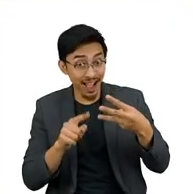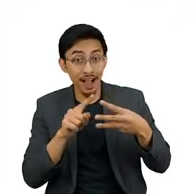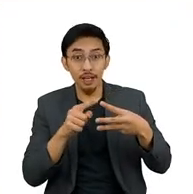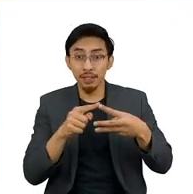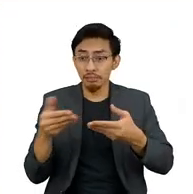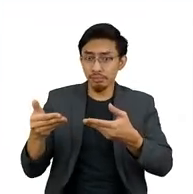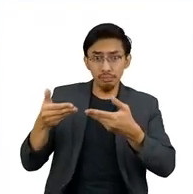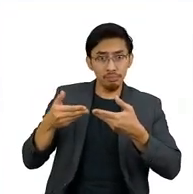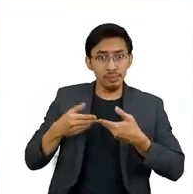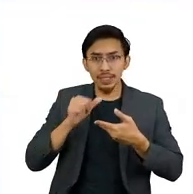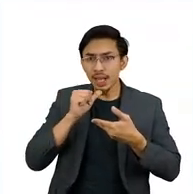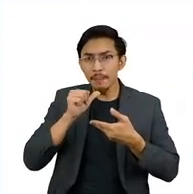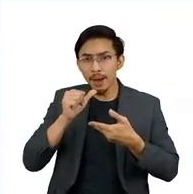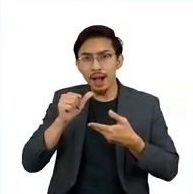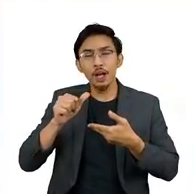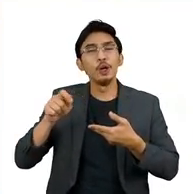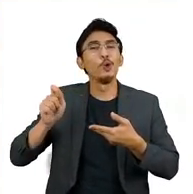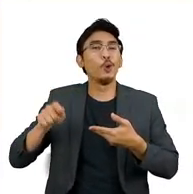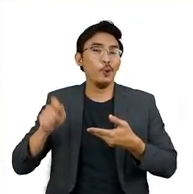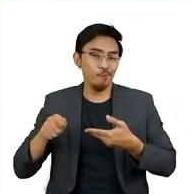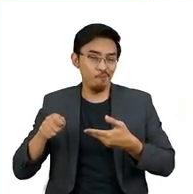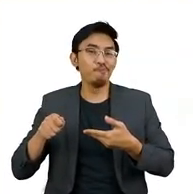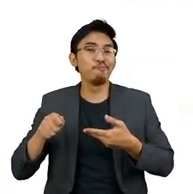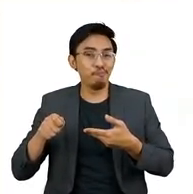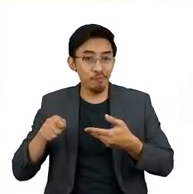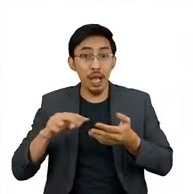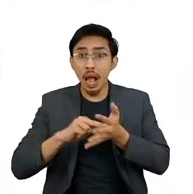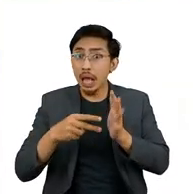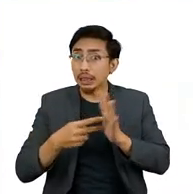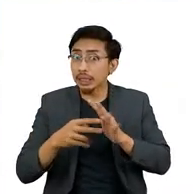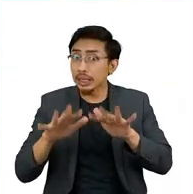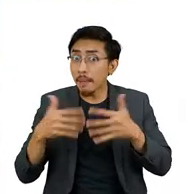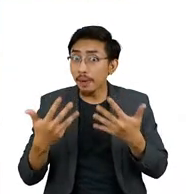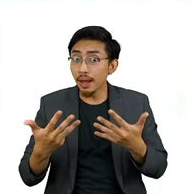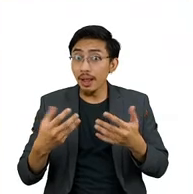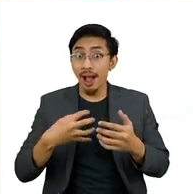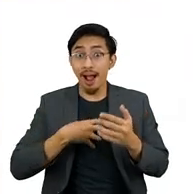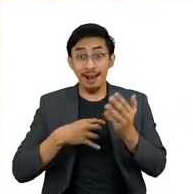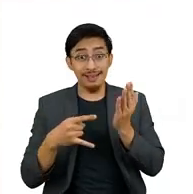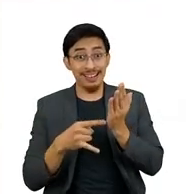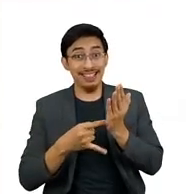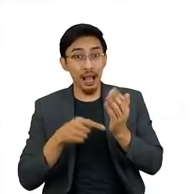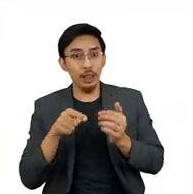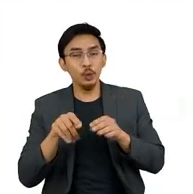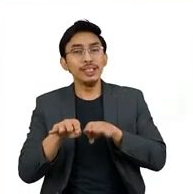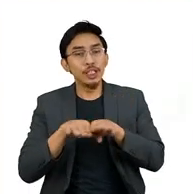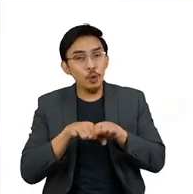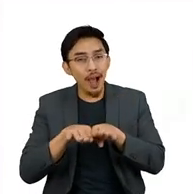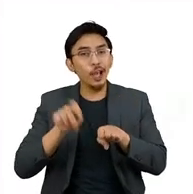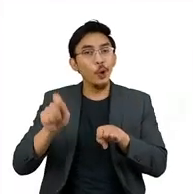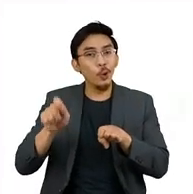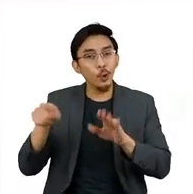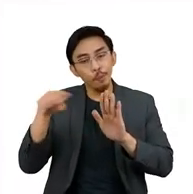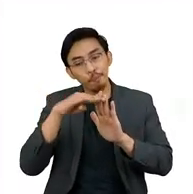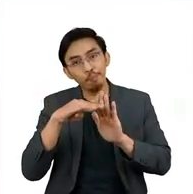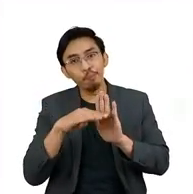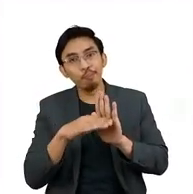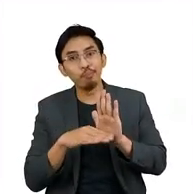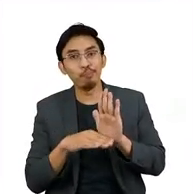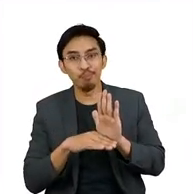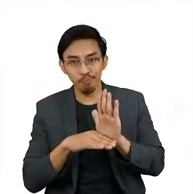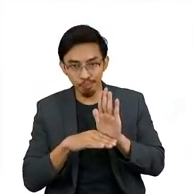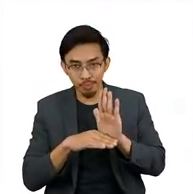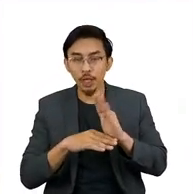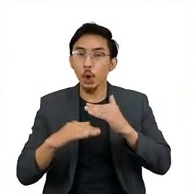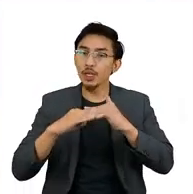ini adalah: pertama, disediakan oleh hukum atau prescribed by law. Artinya, pembatasan hak digital harus sesuai dengan hukum